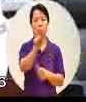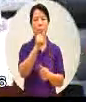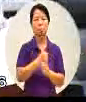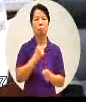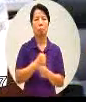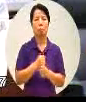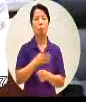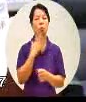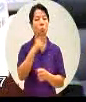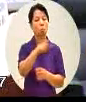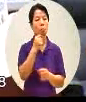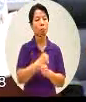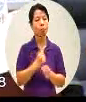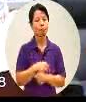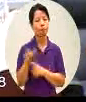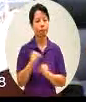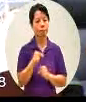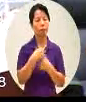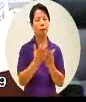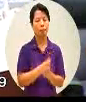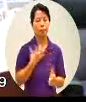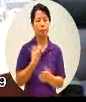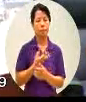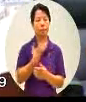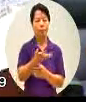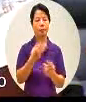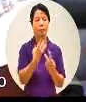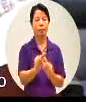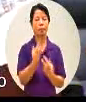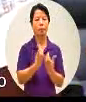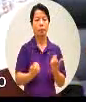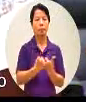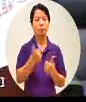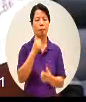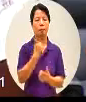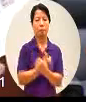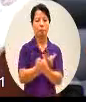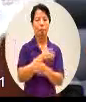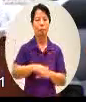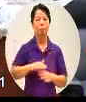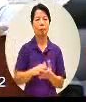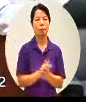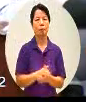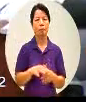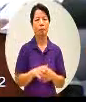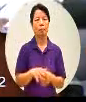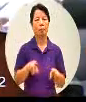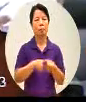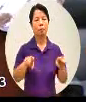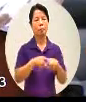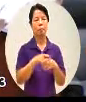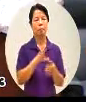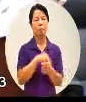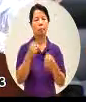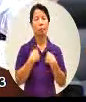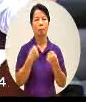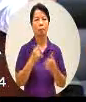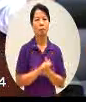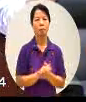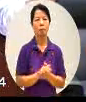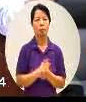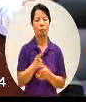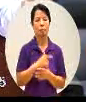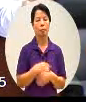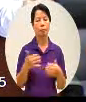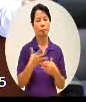给你技工嘉奖啊，会不会变相？哦，再来均衡学习。哦，均衡学习这较无